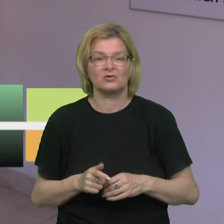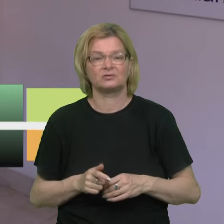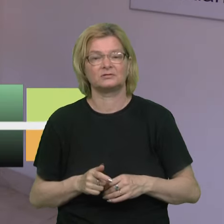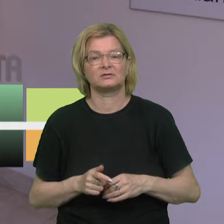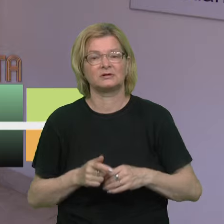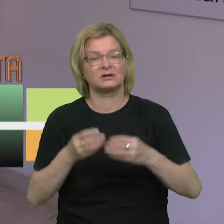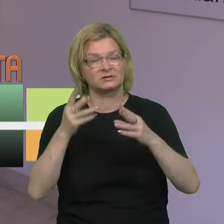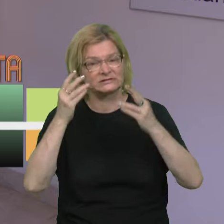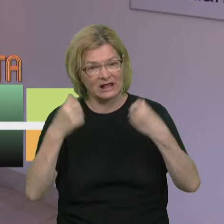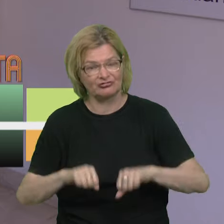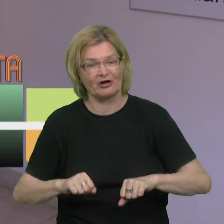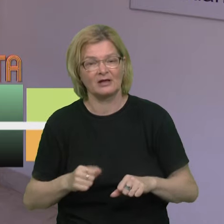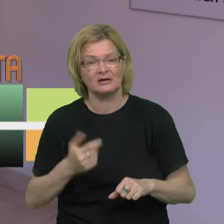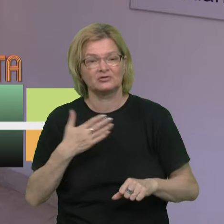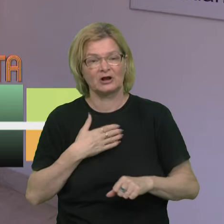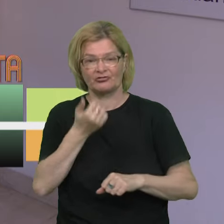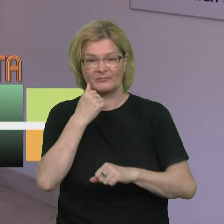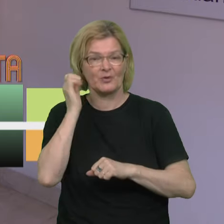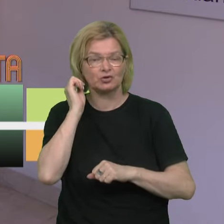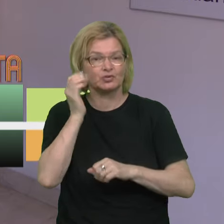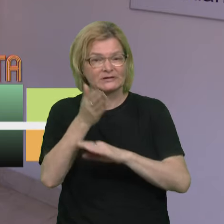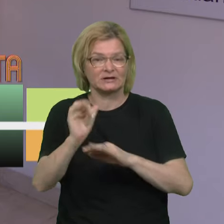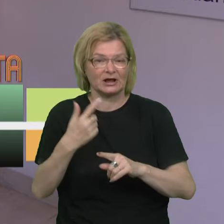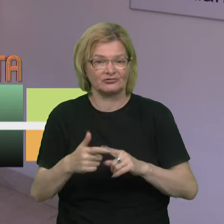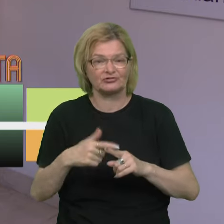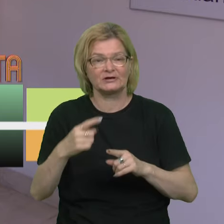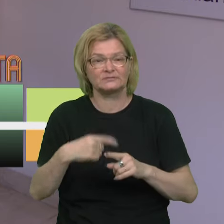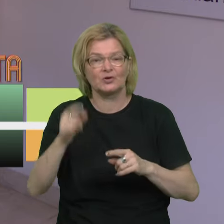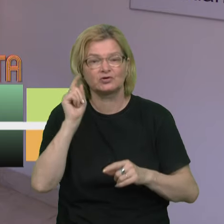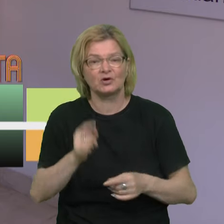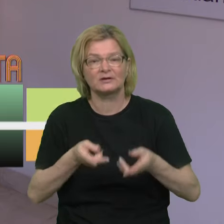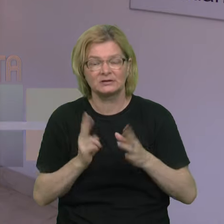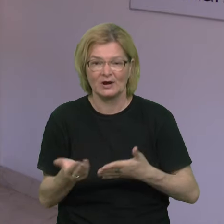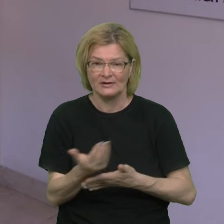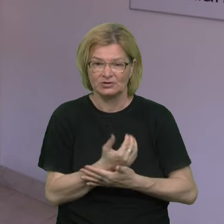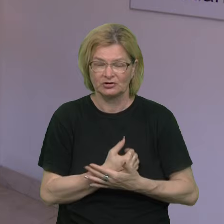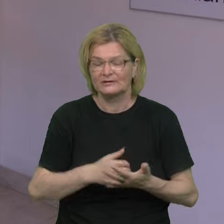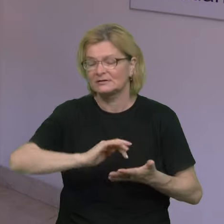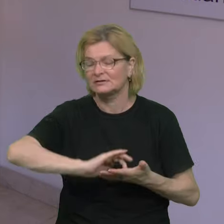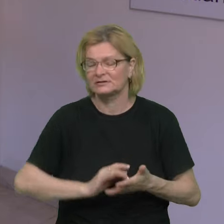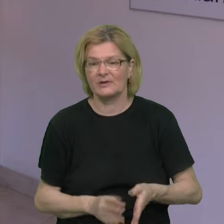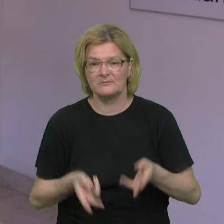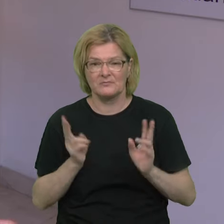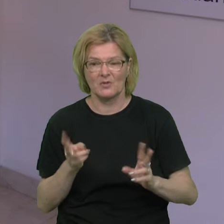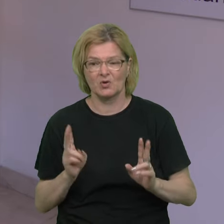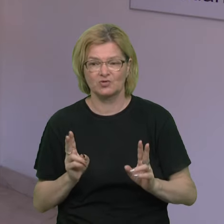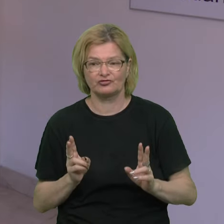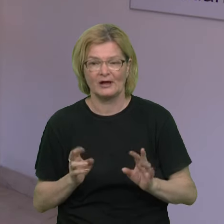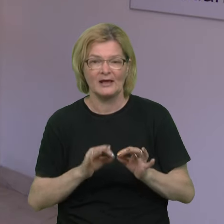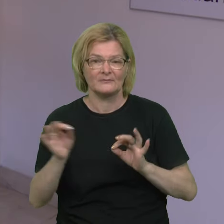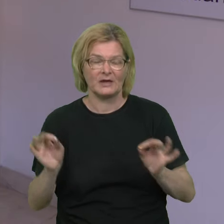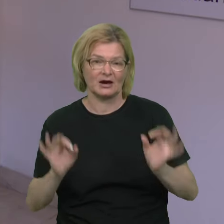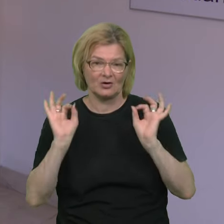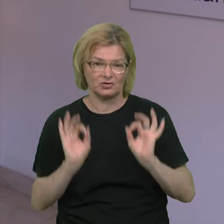odnosno mikro poduzeće, kakve su naše poduzetnice najčešće, i zbog toga baš se mora iskorištavati svi